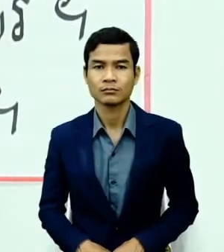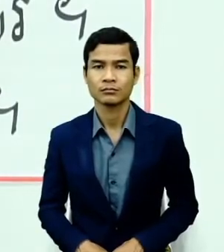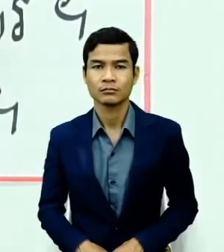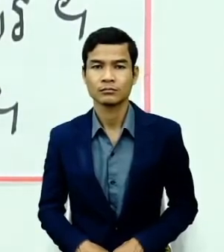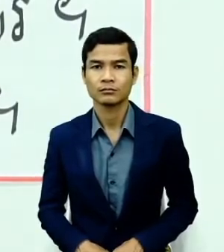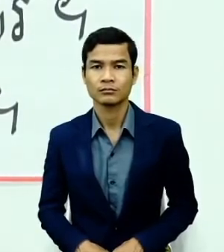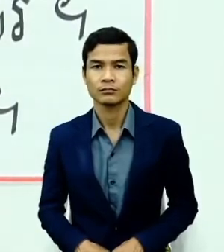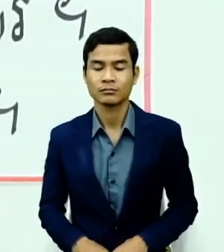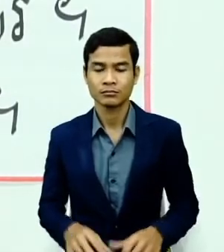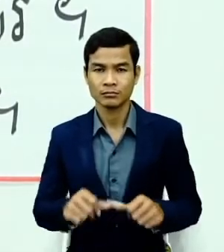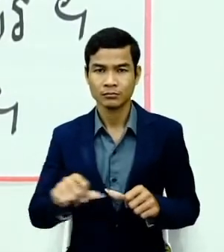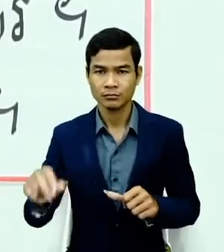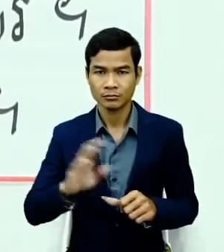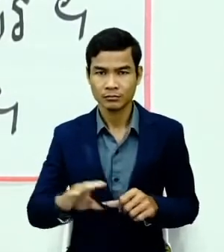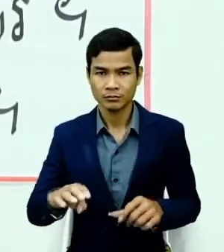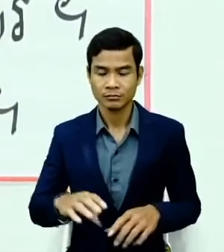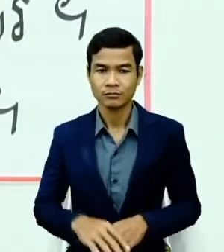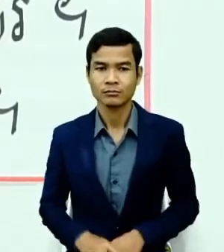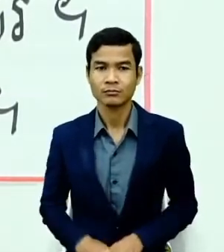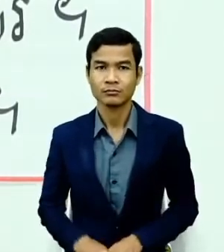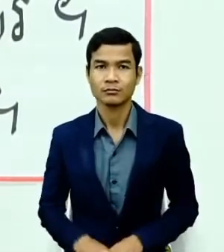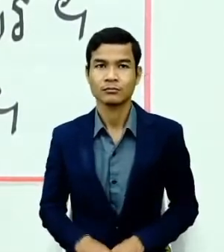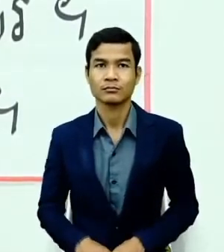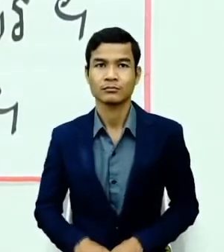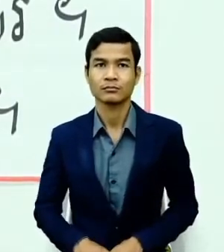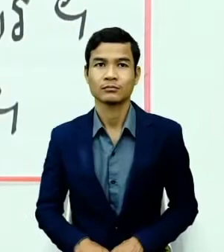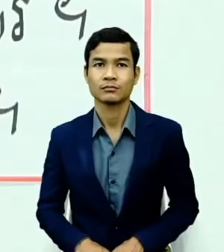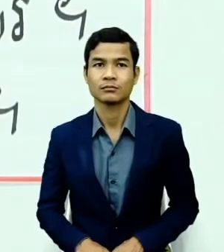ចាបន្តទៀតកូន